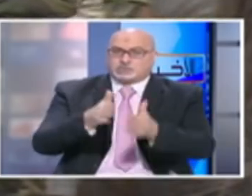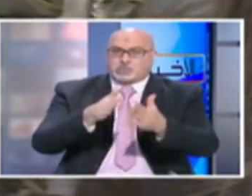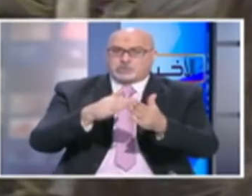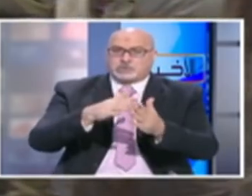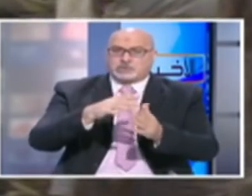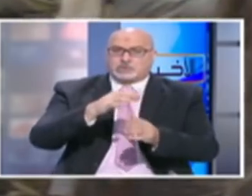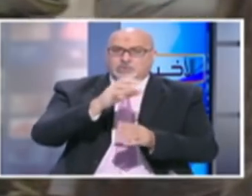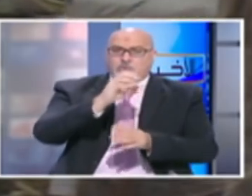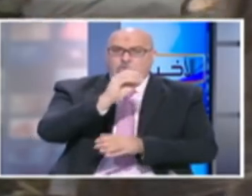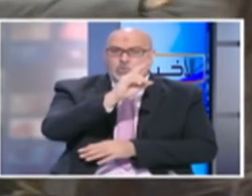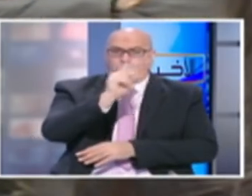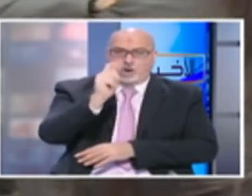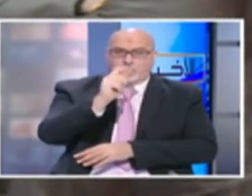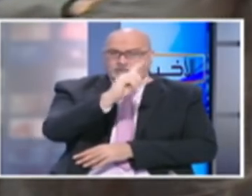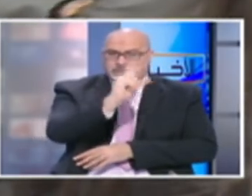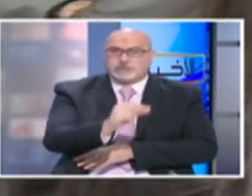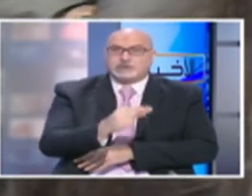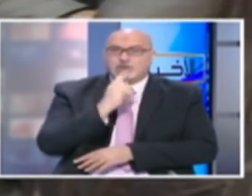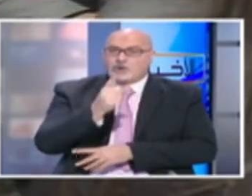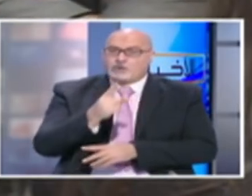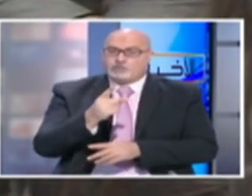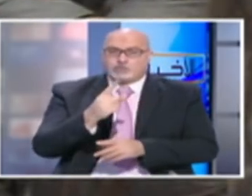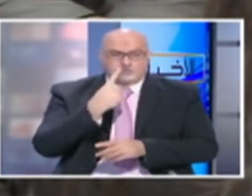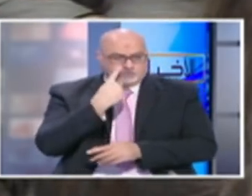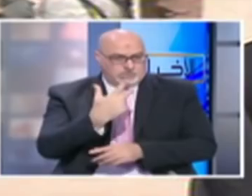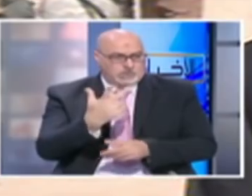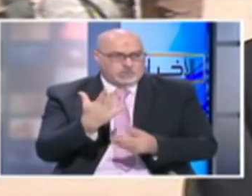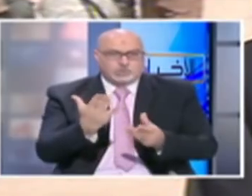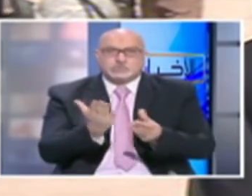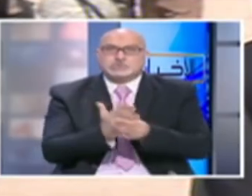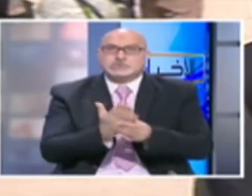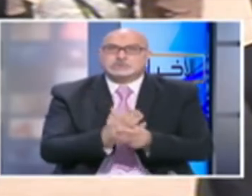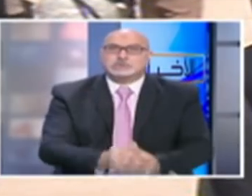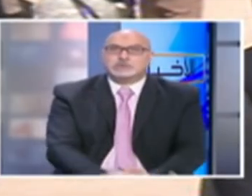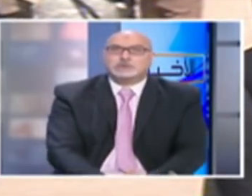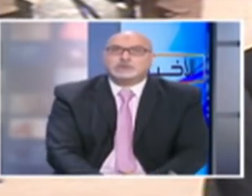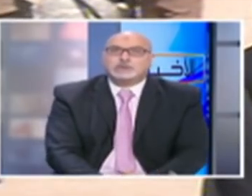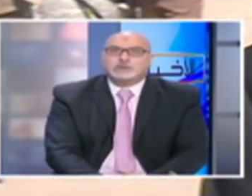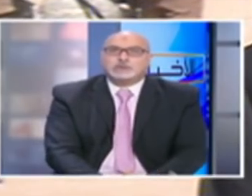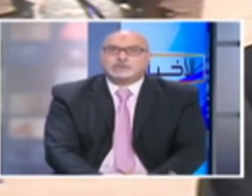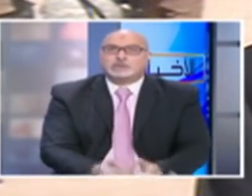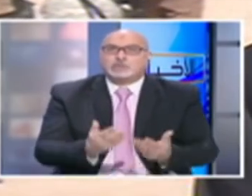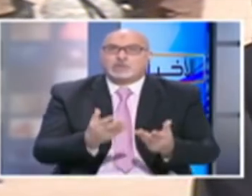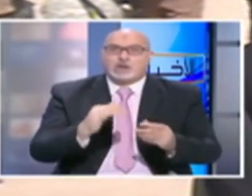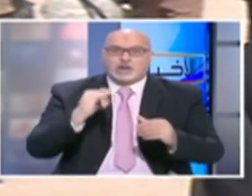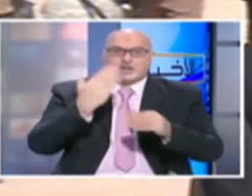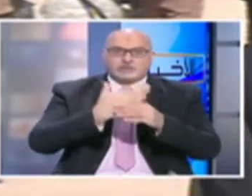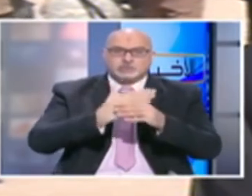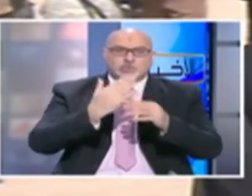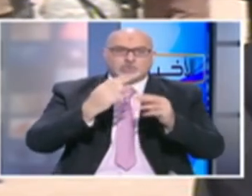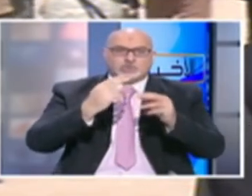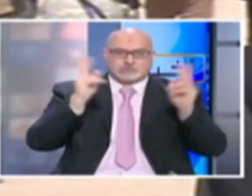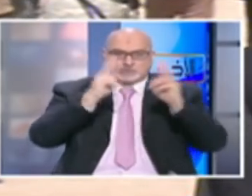ويعني ينظر لهذه القضية المصيرية. حل الآن للتدخل المنظمات